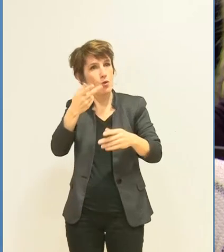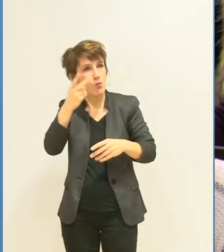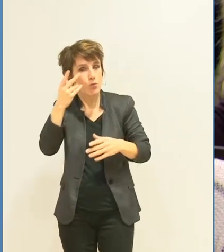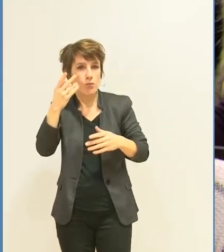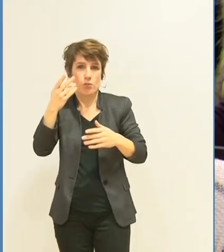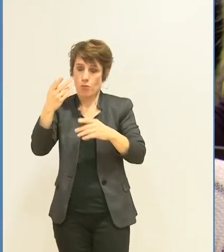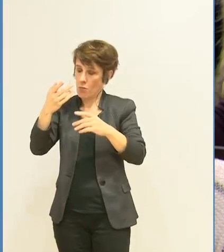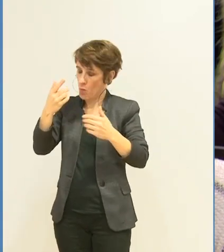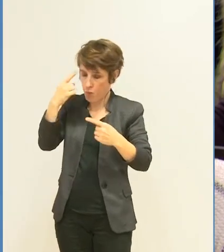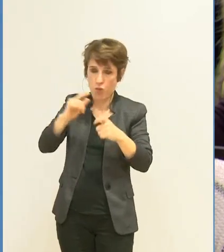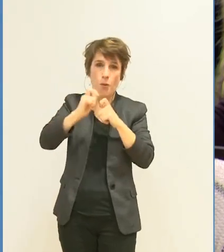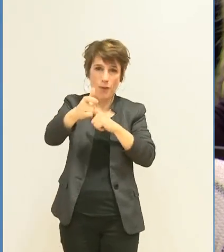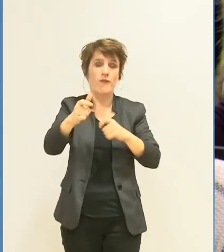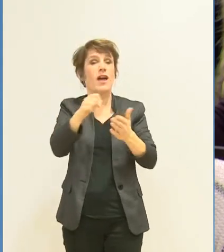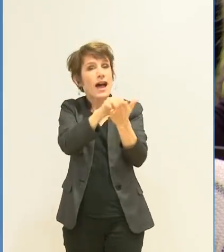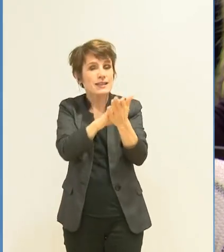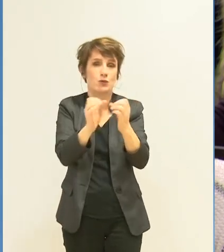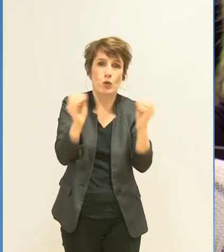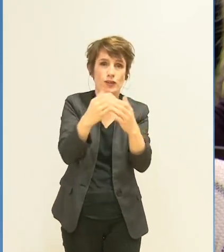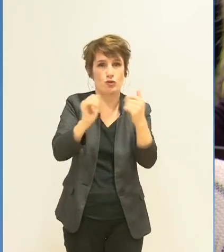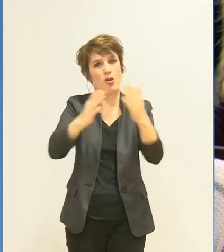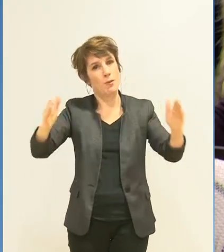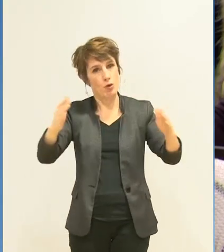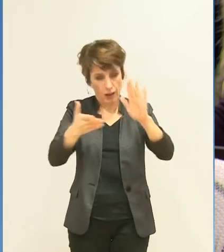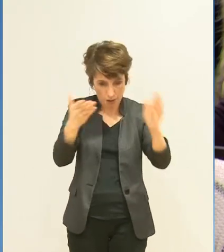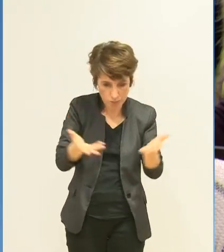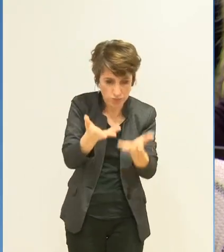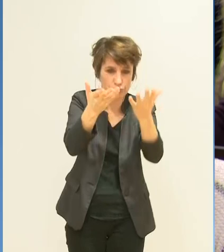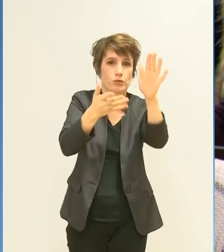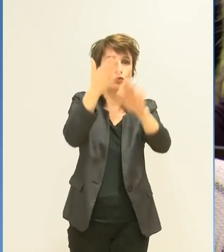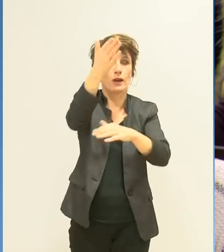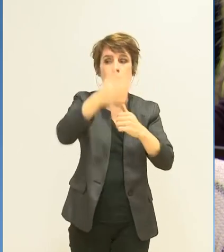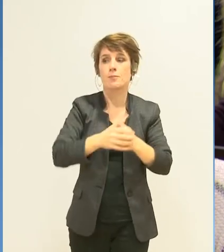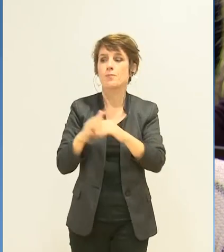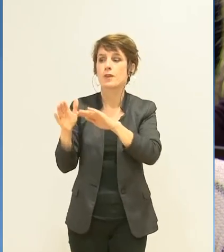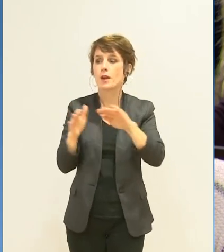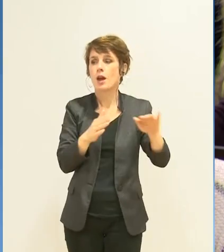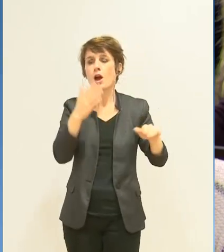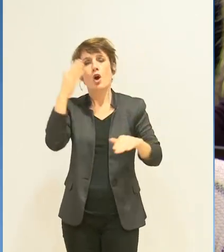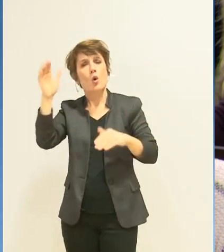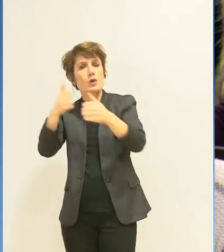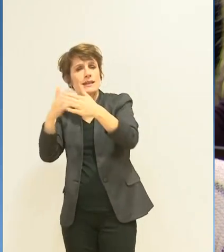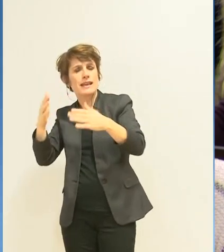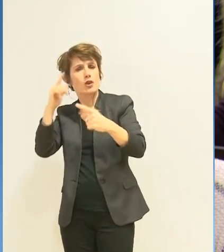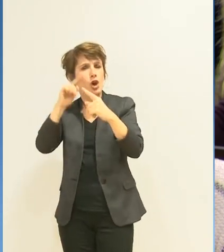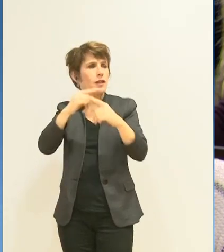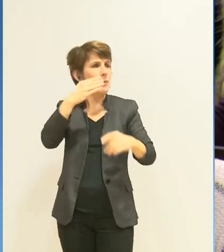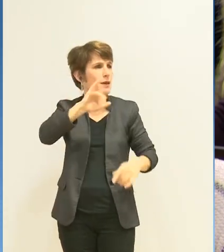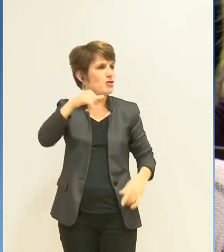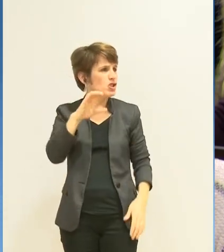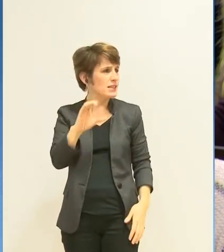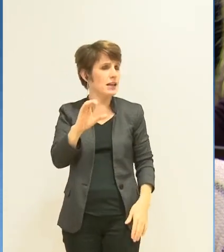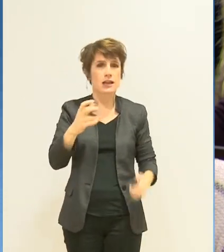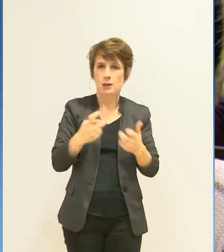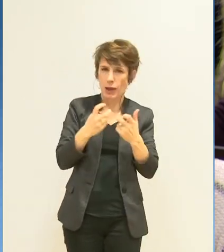biotech au sujet d'un au sujet d'un autre d'un autre secteur de la ville est elle qui sont les mjc je crois savoir que certaines